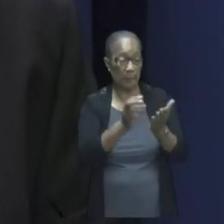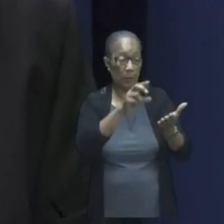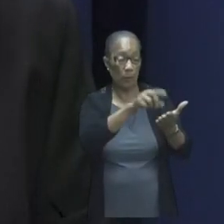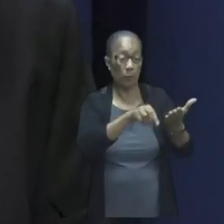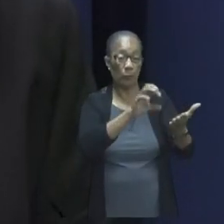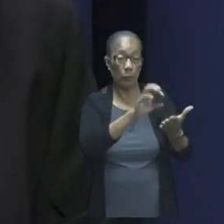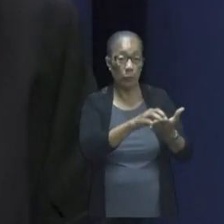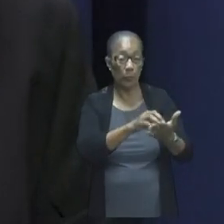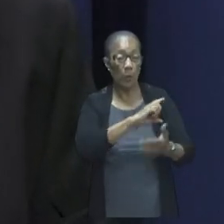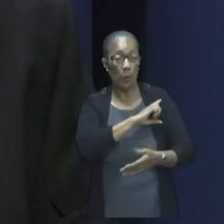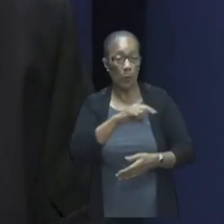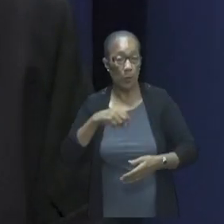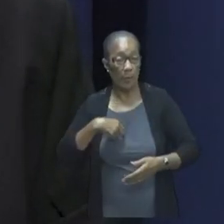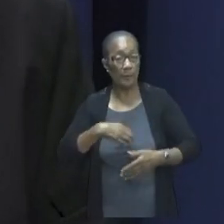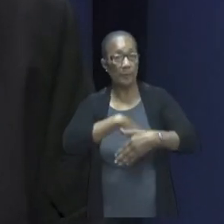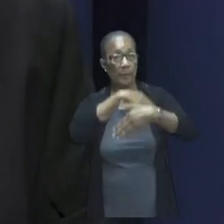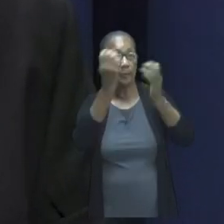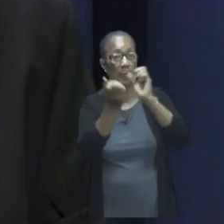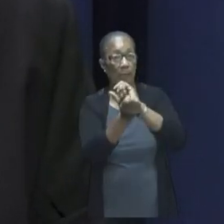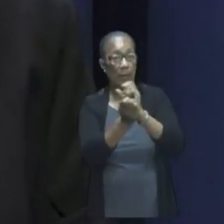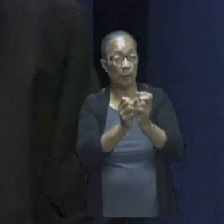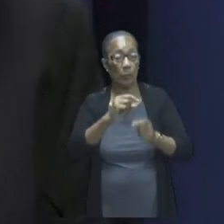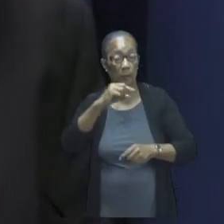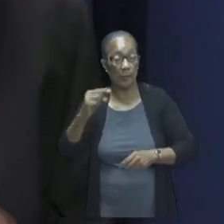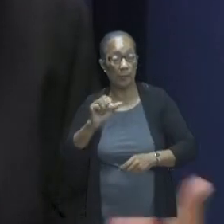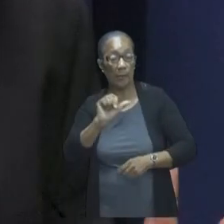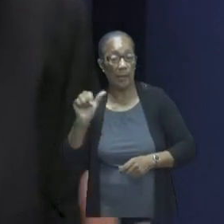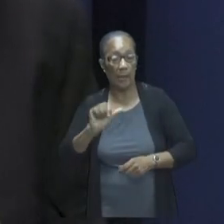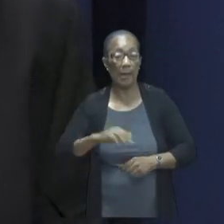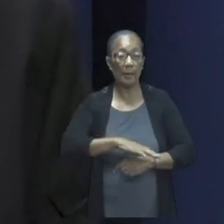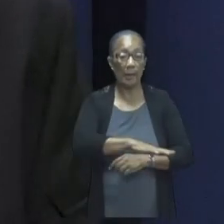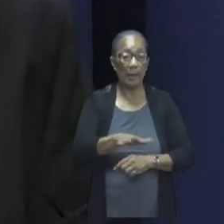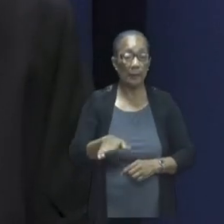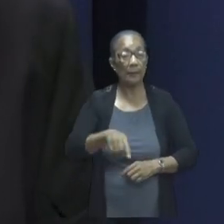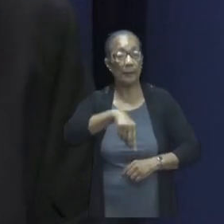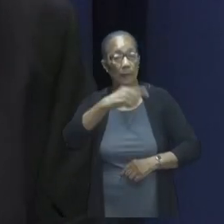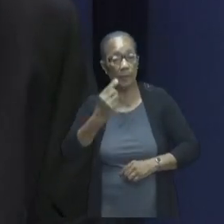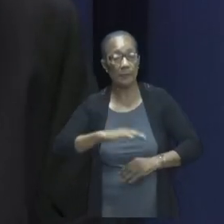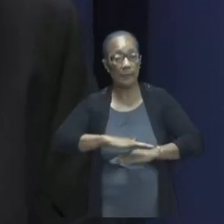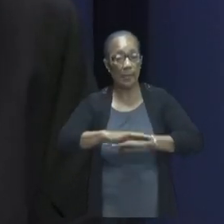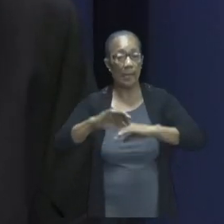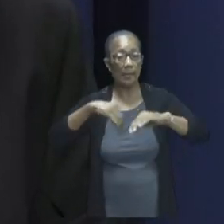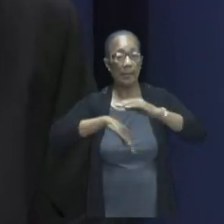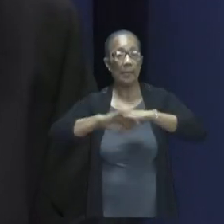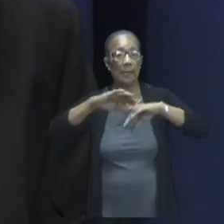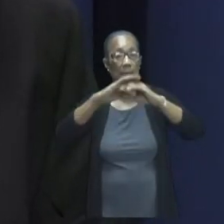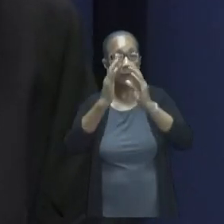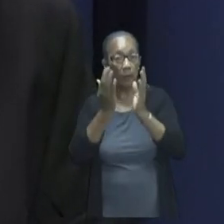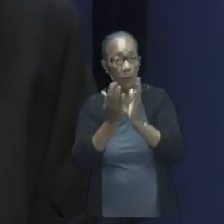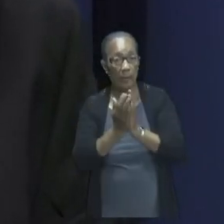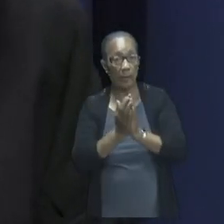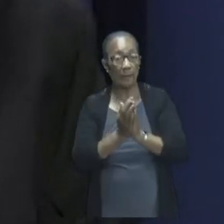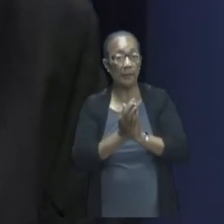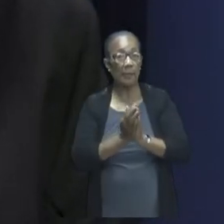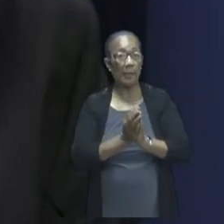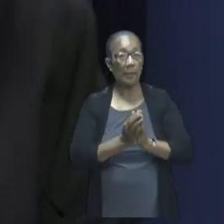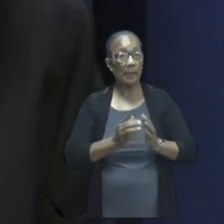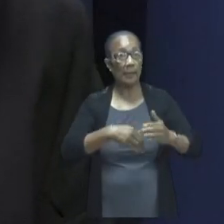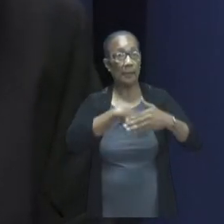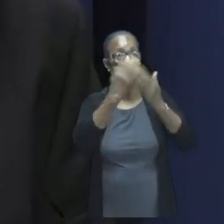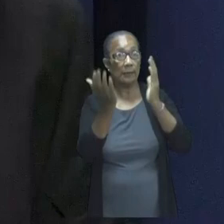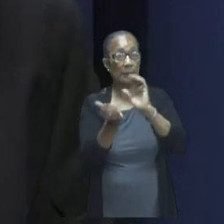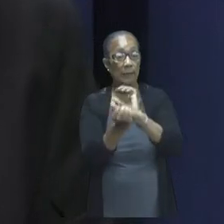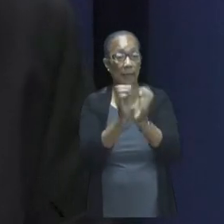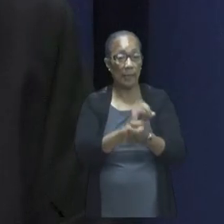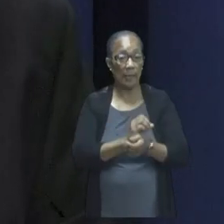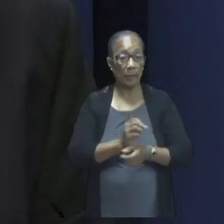in carbon negatief andere landen in de meeste landen in de wereld geen carbone positief wat betekent dat ze veel meer